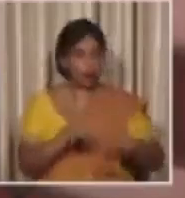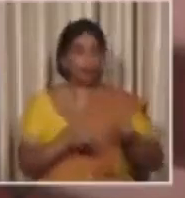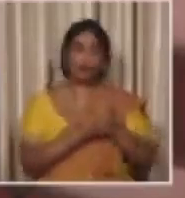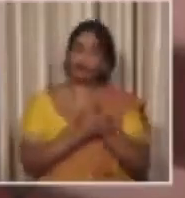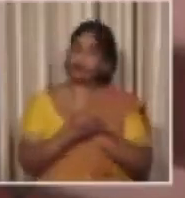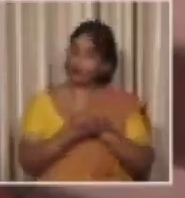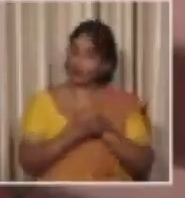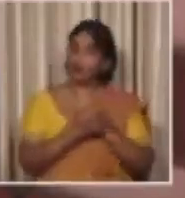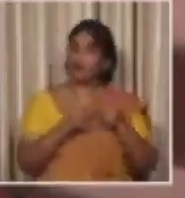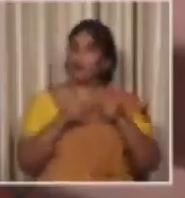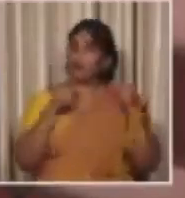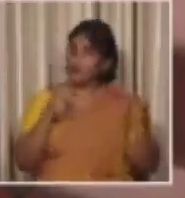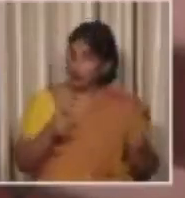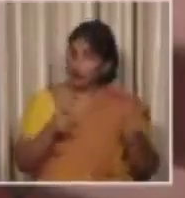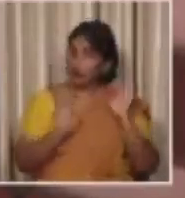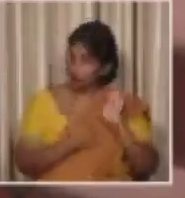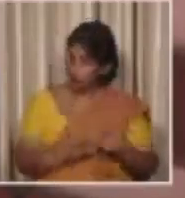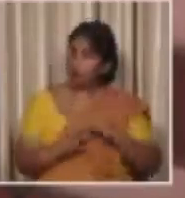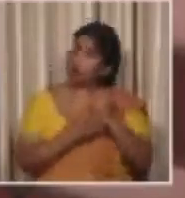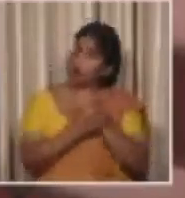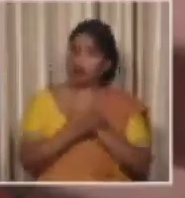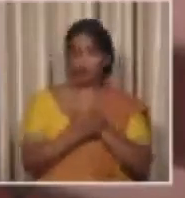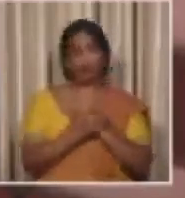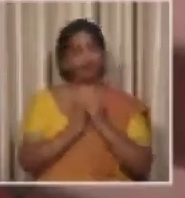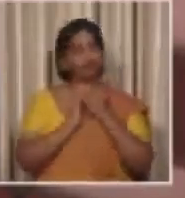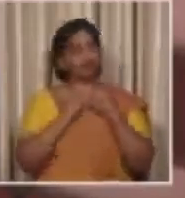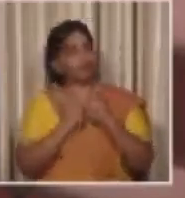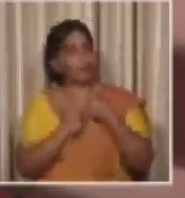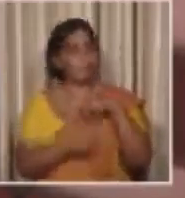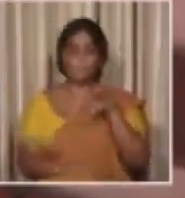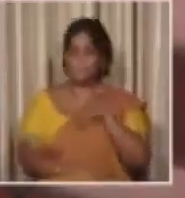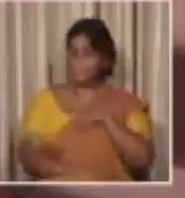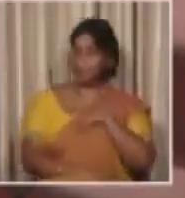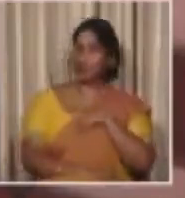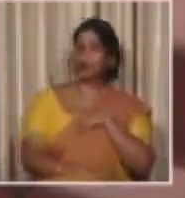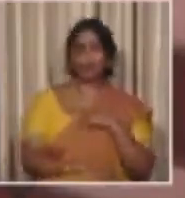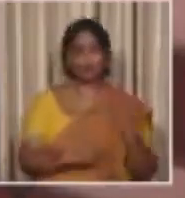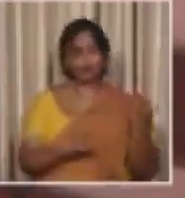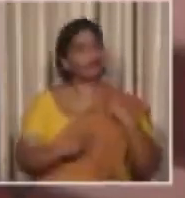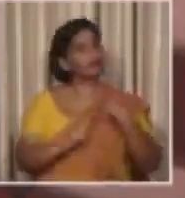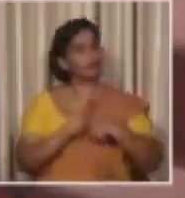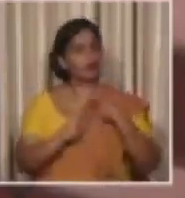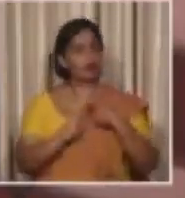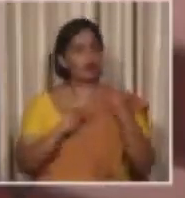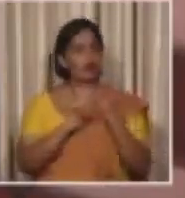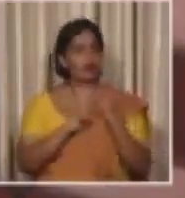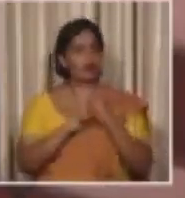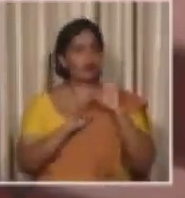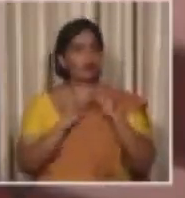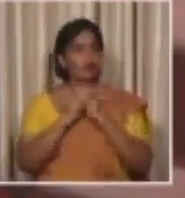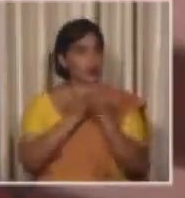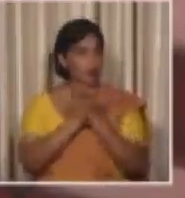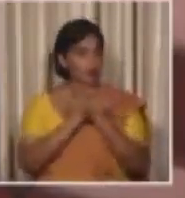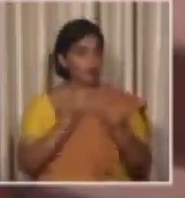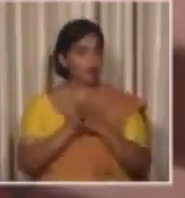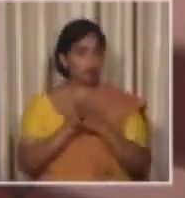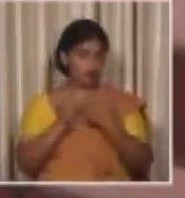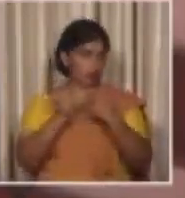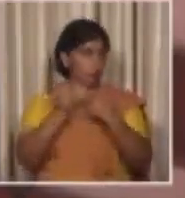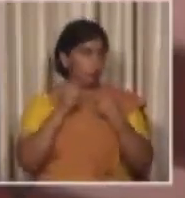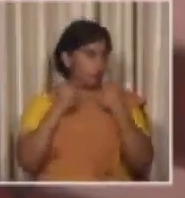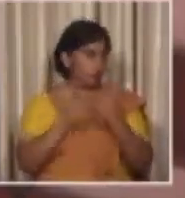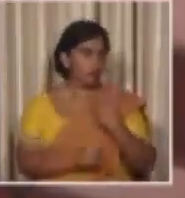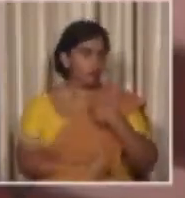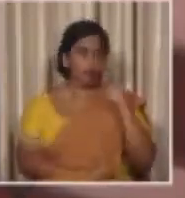සීලු දෙනා විරුද්ධතා තිබුණද? සීලු දෙනා සාදු කියලා එක පිළිගත්තද? ඒක රටේ මේ ඩොලර් ප්‍රශ්නේ විසඳන්න මාර උත්තරයක් වෙනවද කියලා